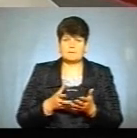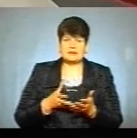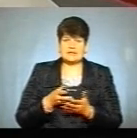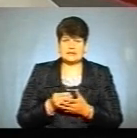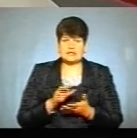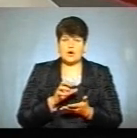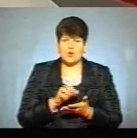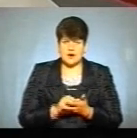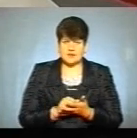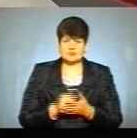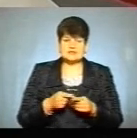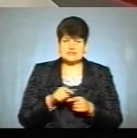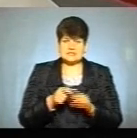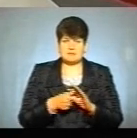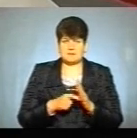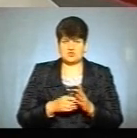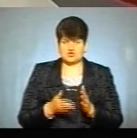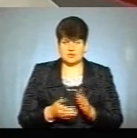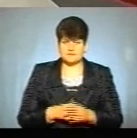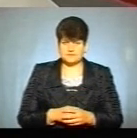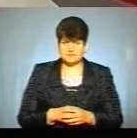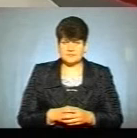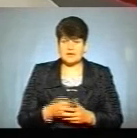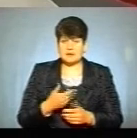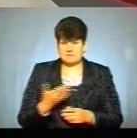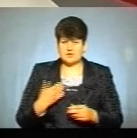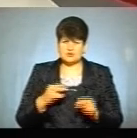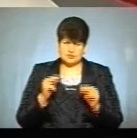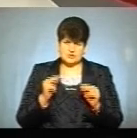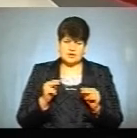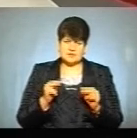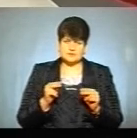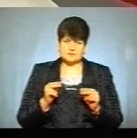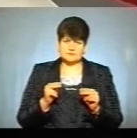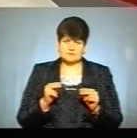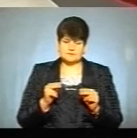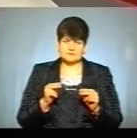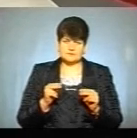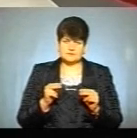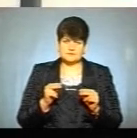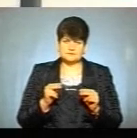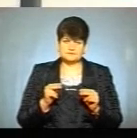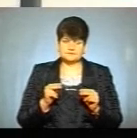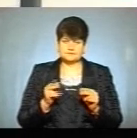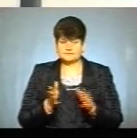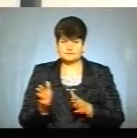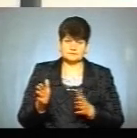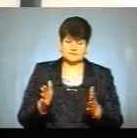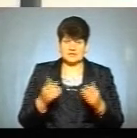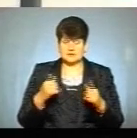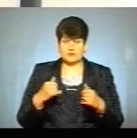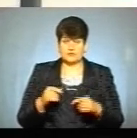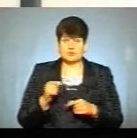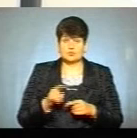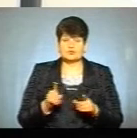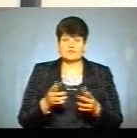оренду за ці приміщення. І ми, якщо часто, стоїмо тако на роздоріжжі і подивовані, тому що